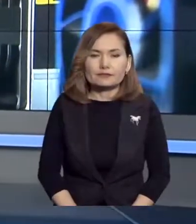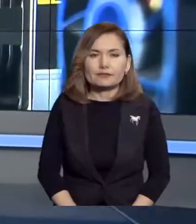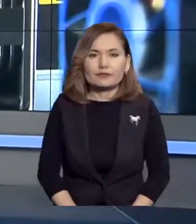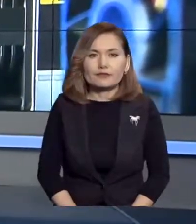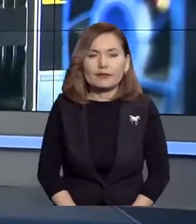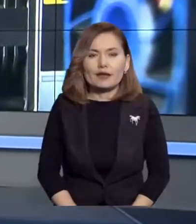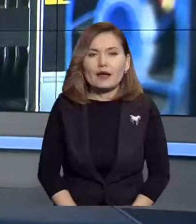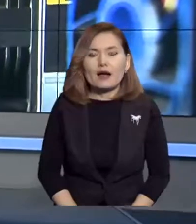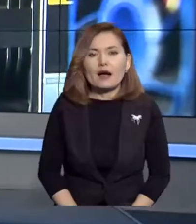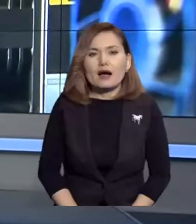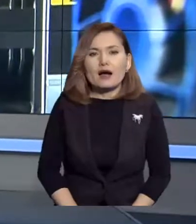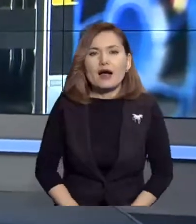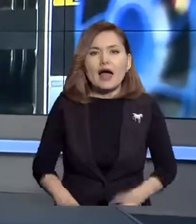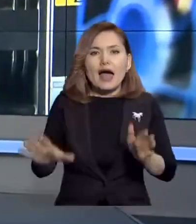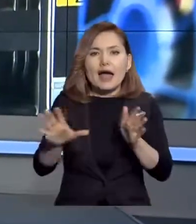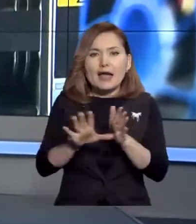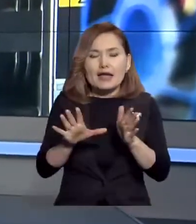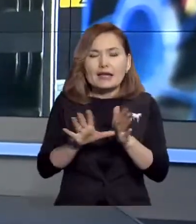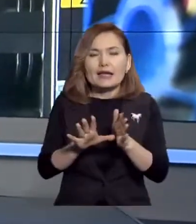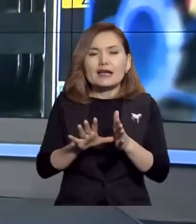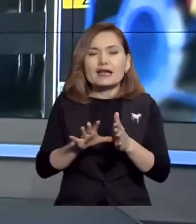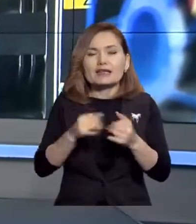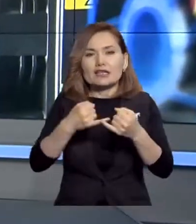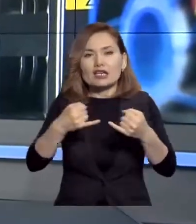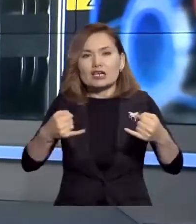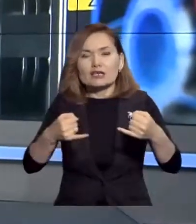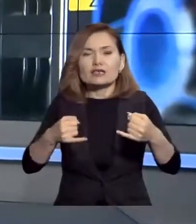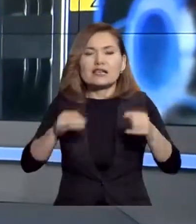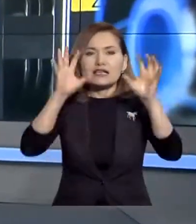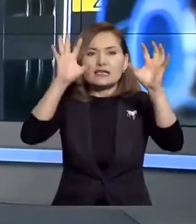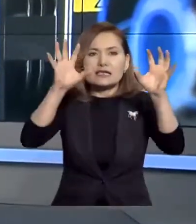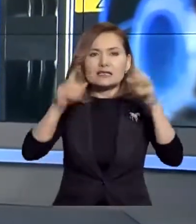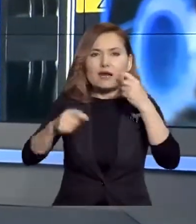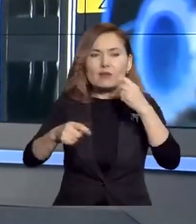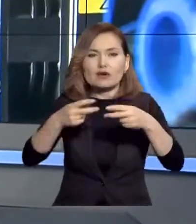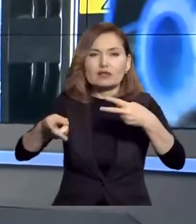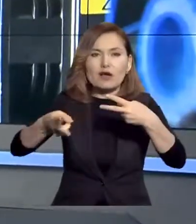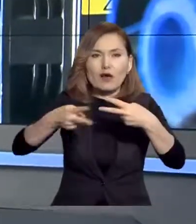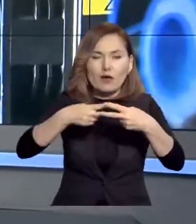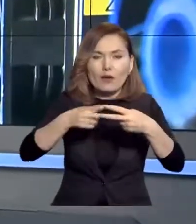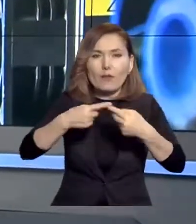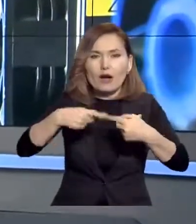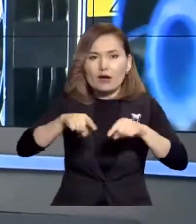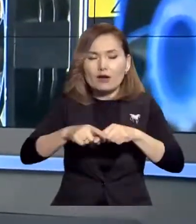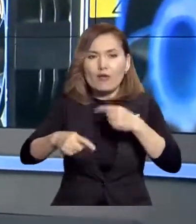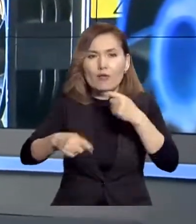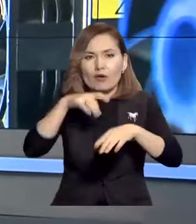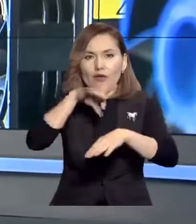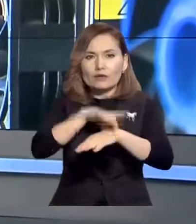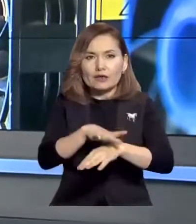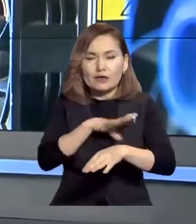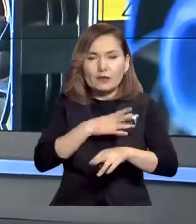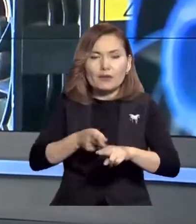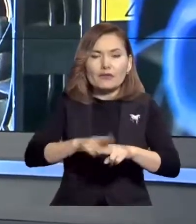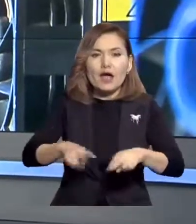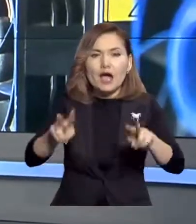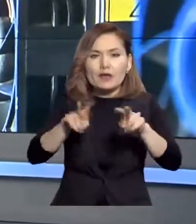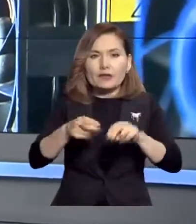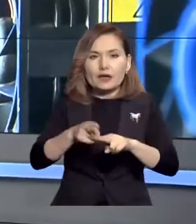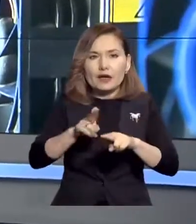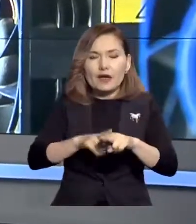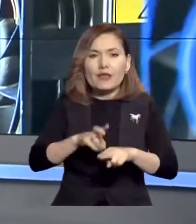Елге оралайық, электр желісіне заңсыз қосылған тағы бір майнинг ферма анықталды. Қаржы мониторинг агенттігінің тексеру